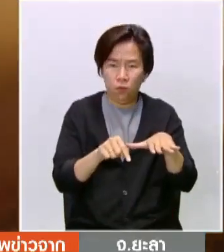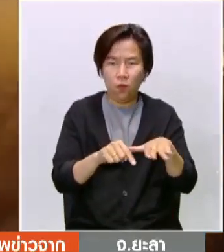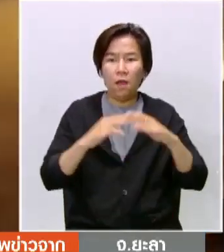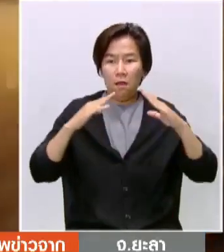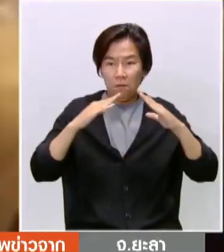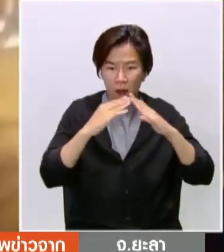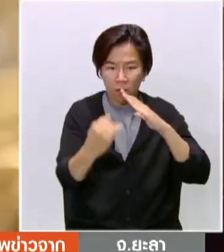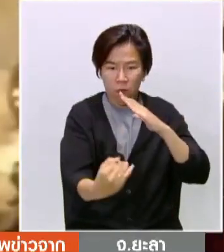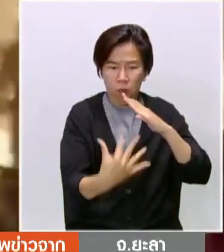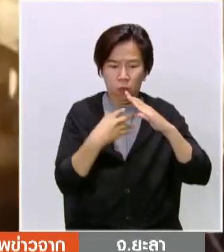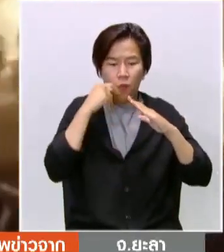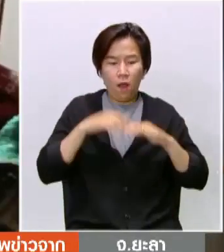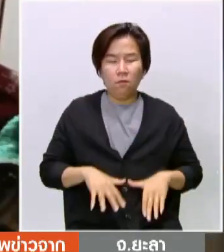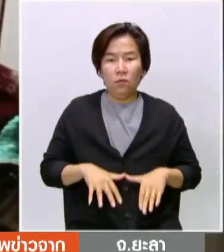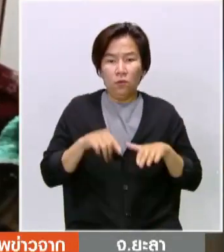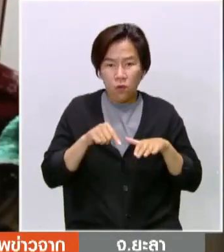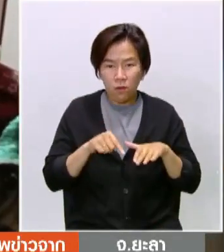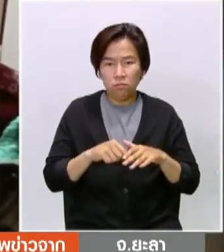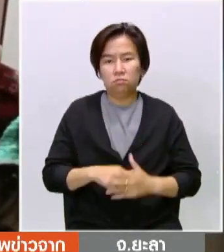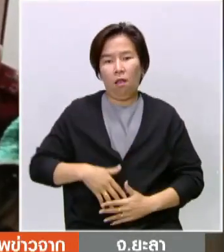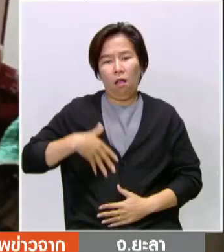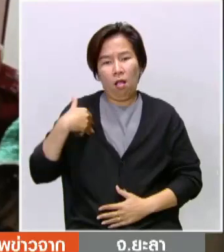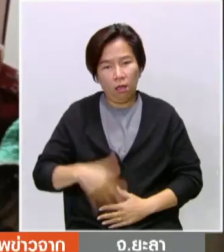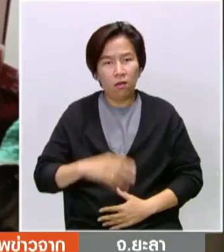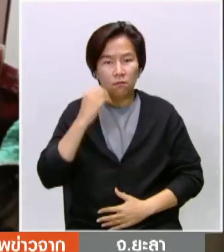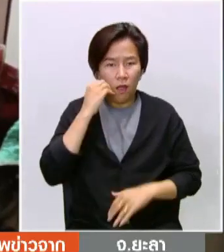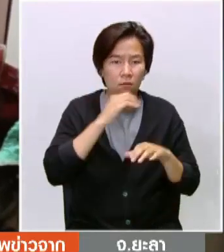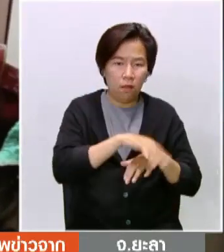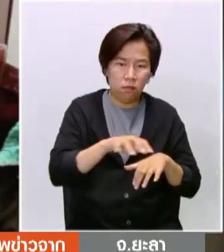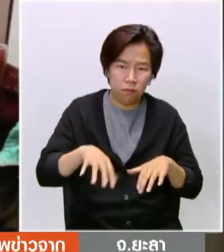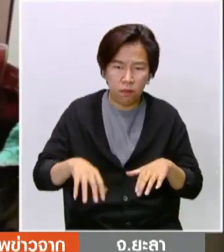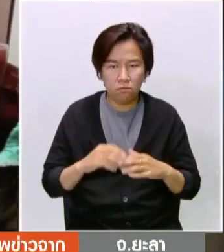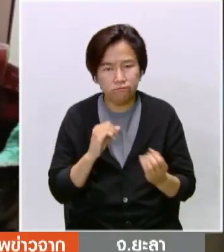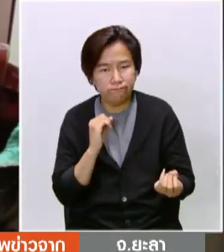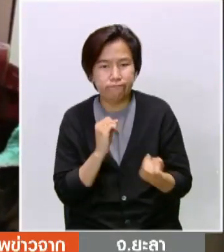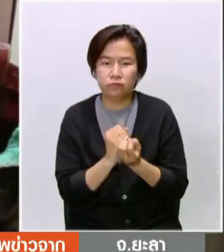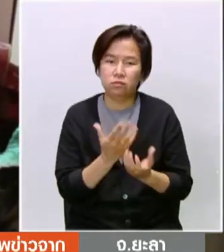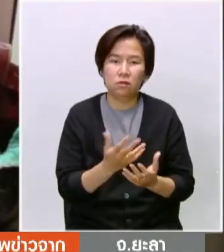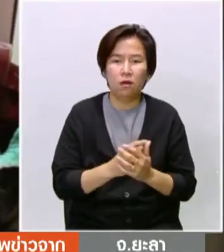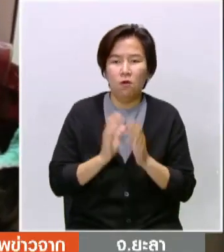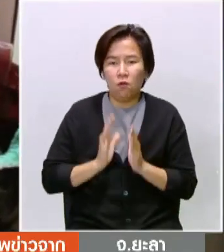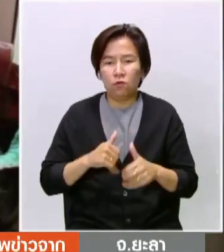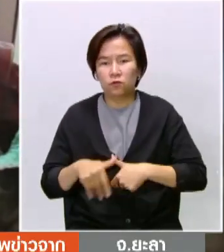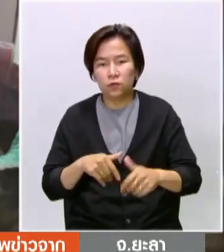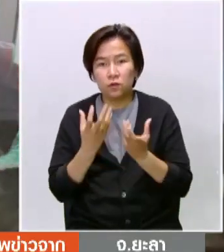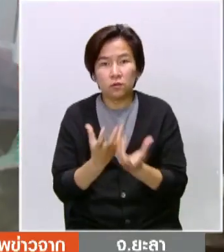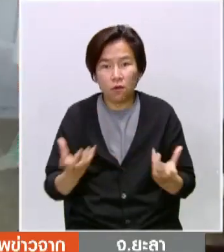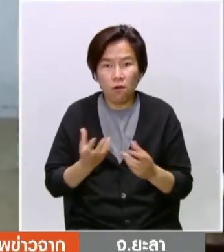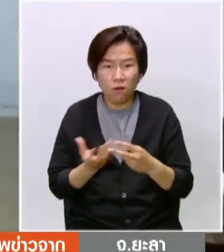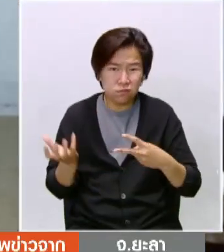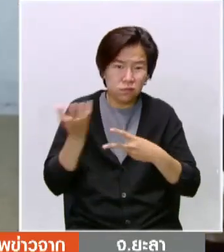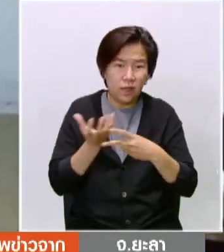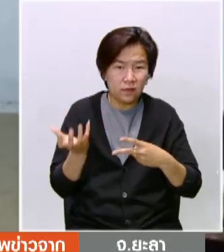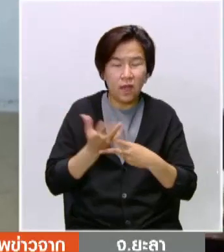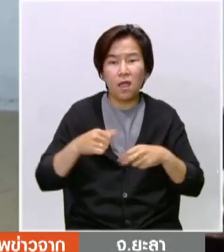าบ้านประชาชนอย่างรวดเร็วค่ะได้รับความเสียหายหลายหลังชาวบ้านในบริเวณนั้นก็ต้องเร่งเคลื่อนย้ายข้าวของนะคะอย่างเช่น